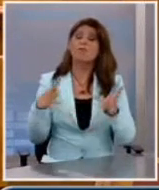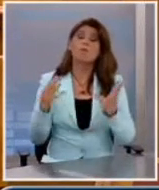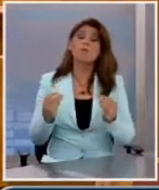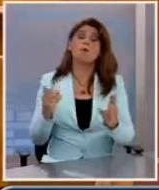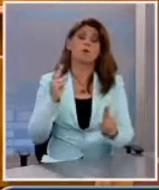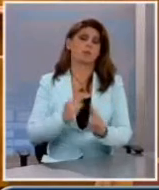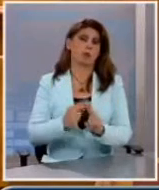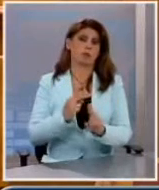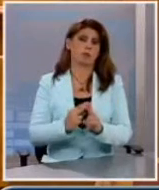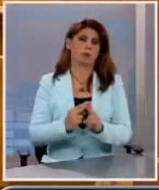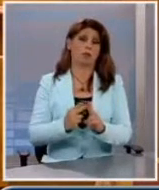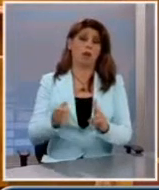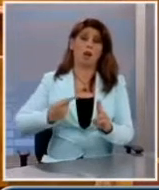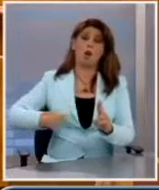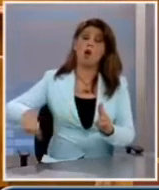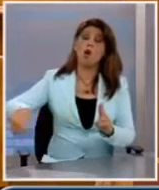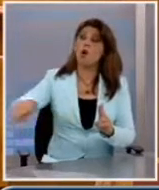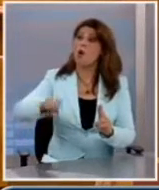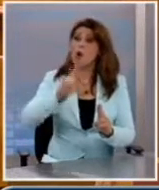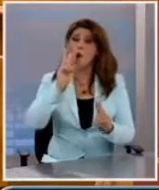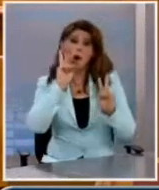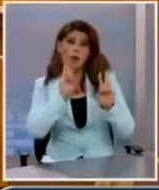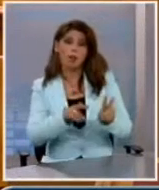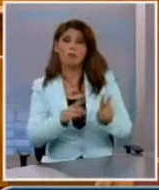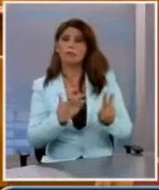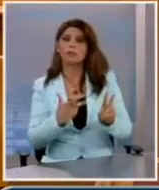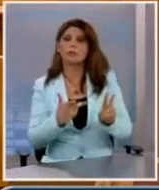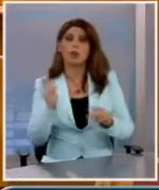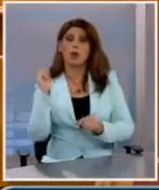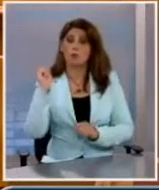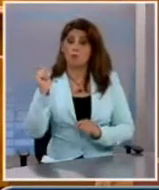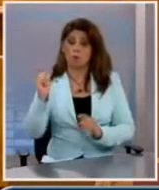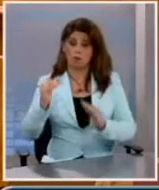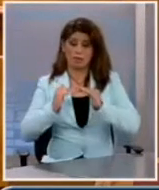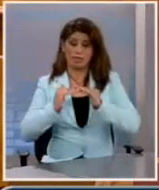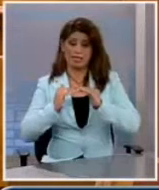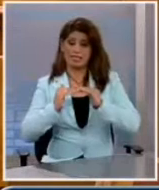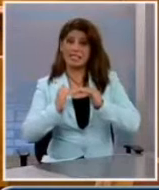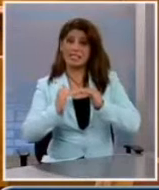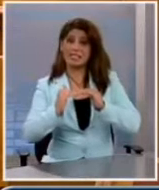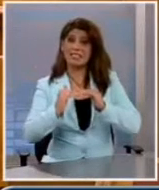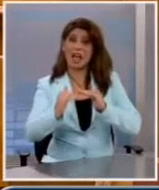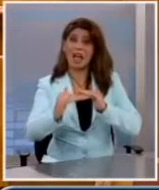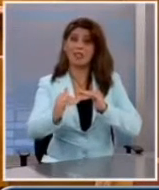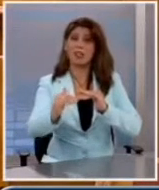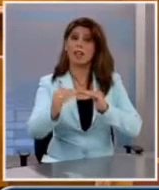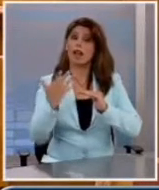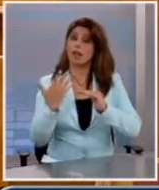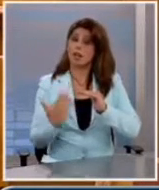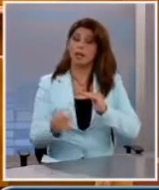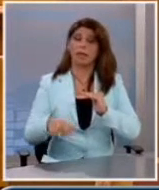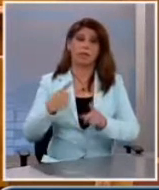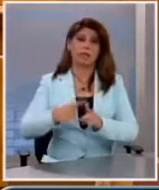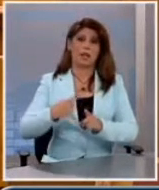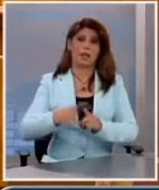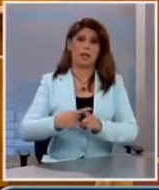Και όλοι αναγνωρίζουν ότι η πολιτική σταθερότητα στη χώρα συνδέεται άμεσα